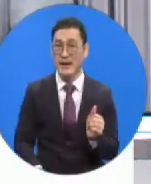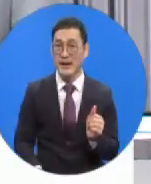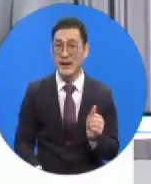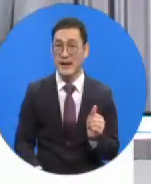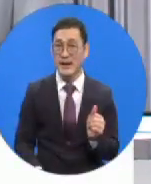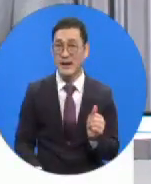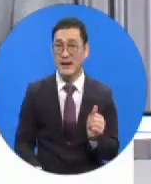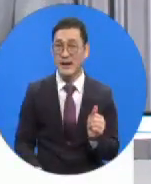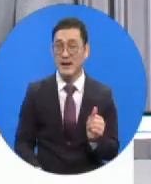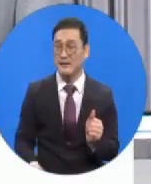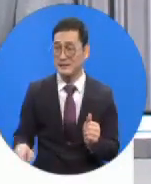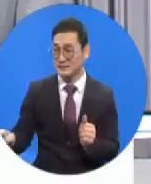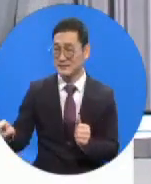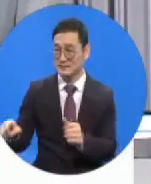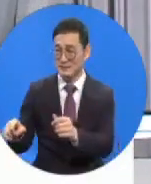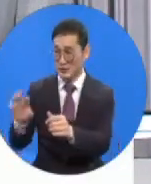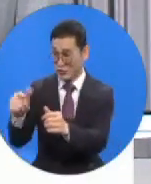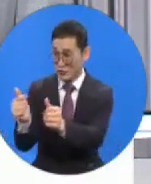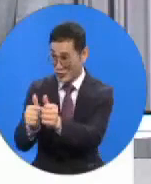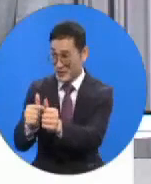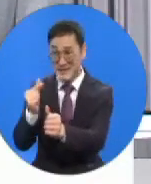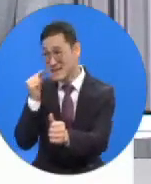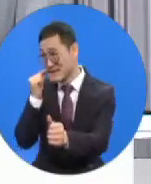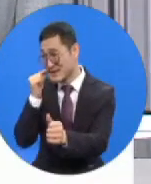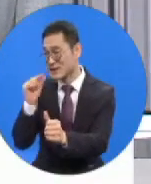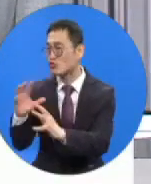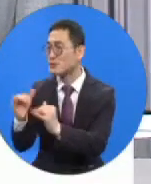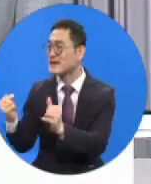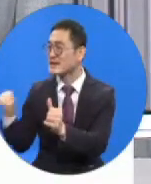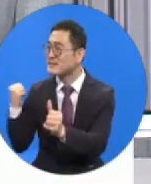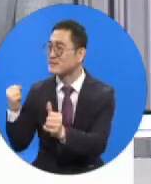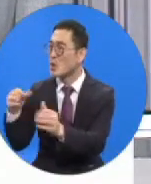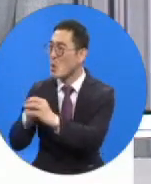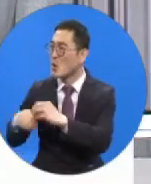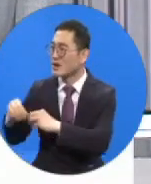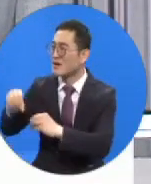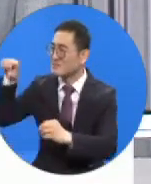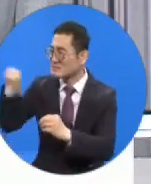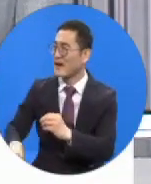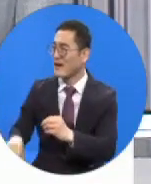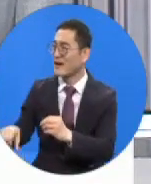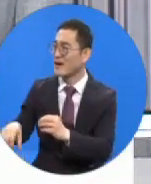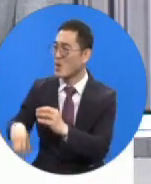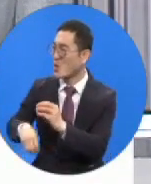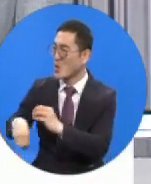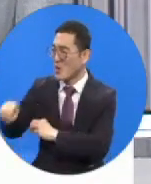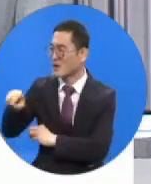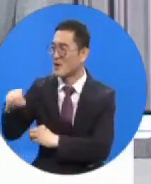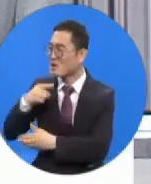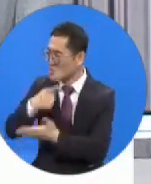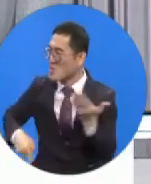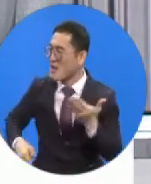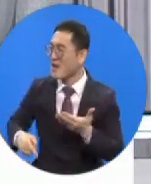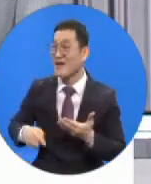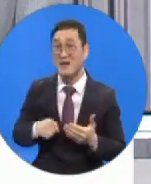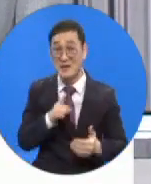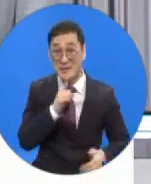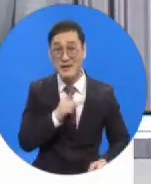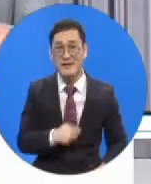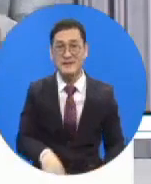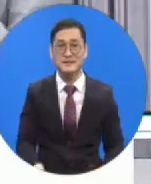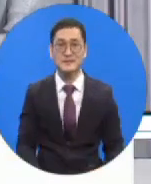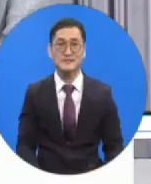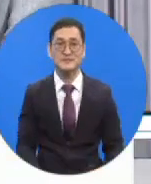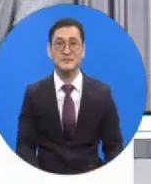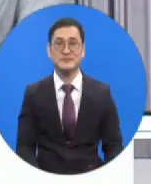국민의힘에겐 뭐 재앙이다 이렇게 뭐 평가를 하기도 했던데 사실 국민의힘 입장에서도 기존에 이 당에 있는 또는 당 지금 잠깐 떠나 있는